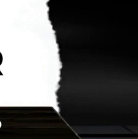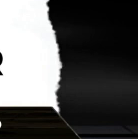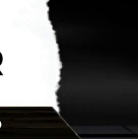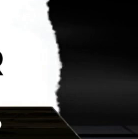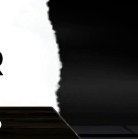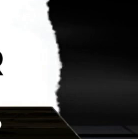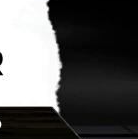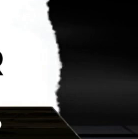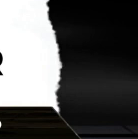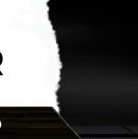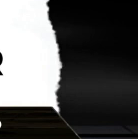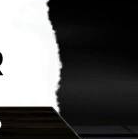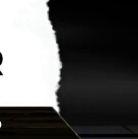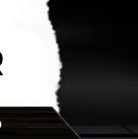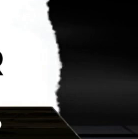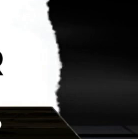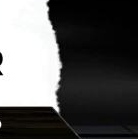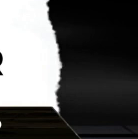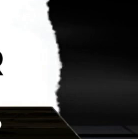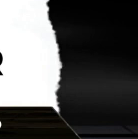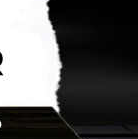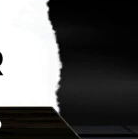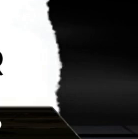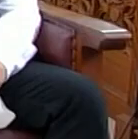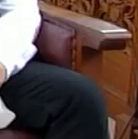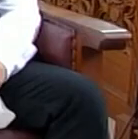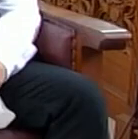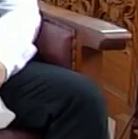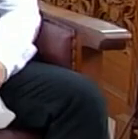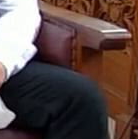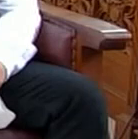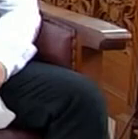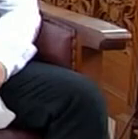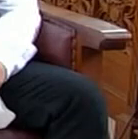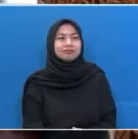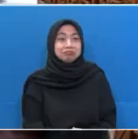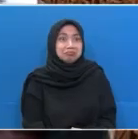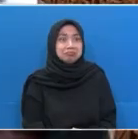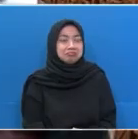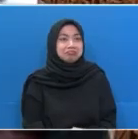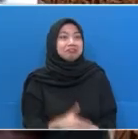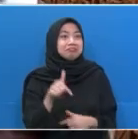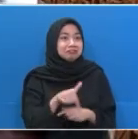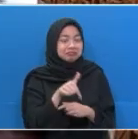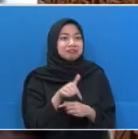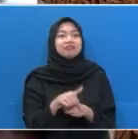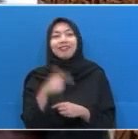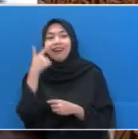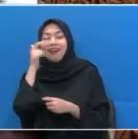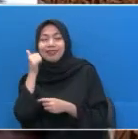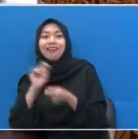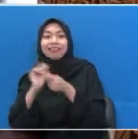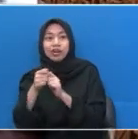tes sama dengan kuat Ma'ruf dan hasilnya jujur seluruh hasil tes poligraf dan keterangan ahli dalam persidangan